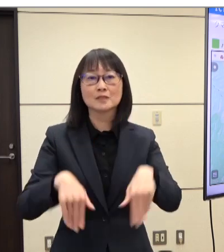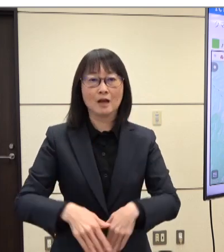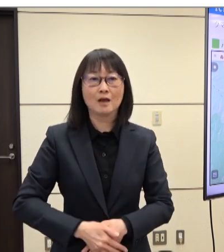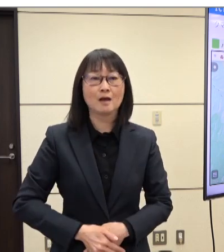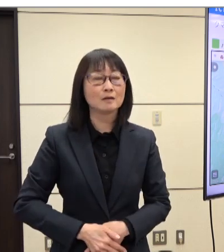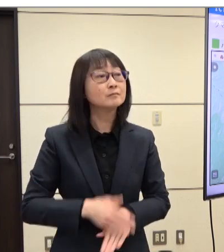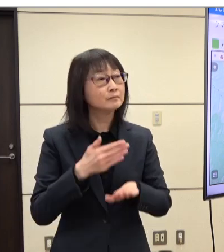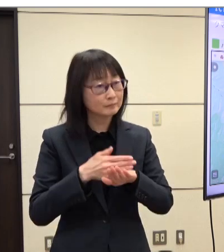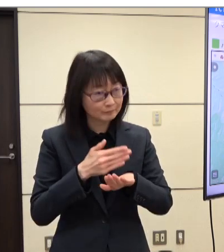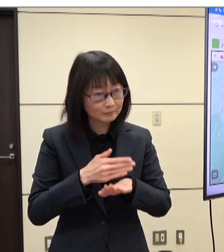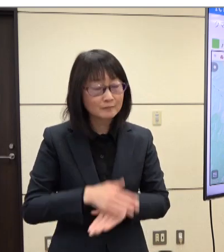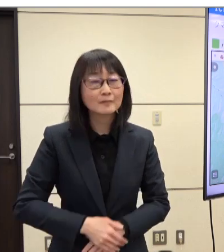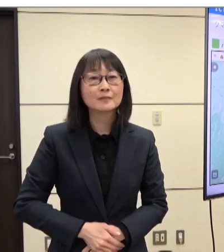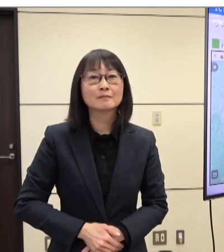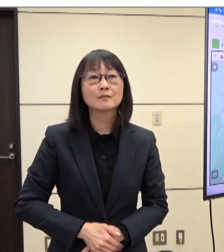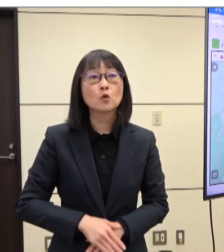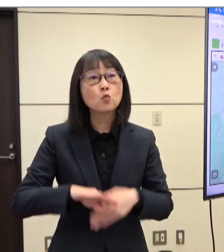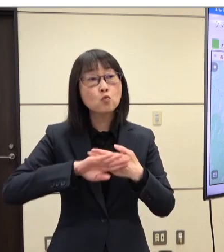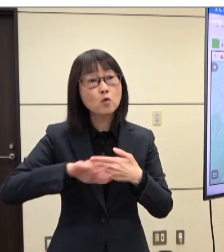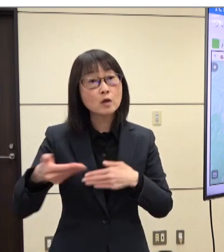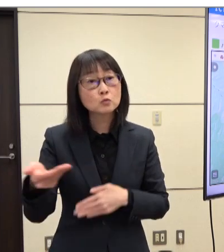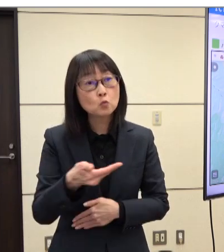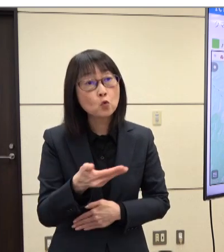はい、他に質問ございますか。